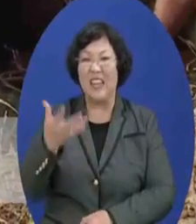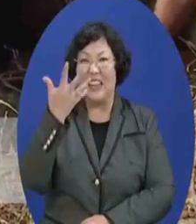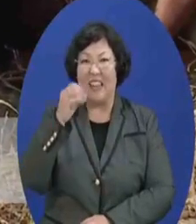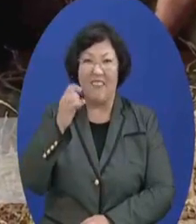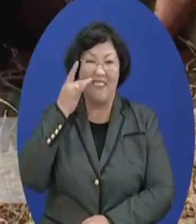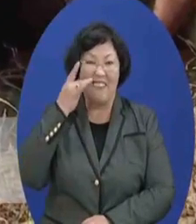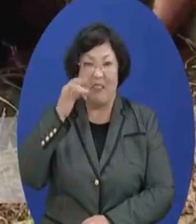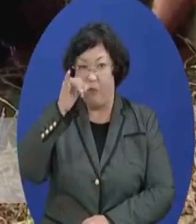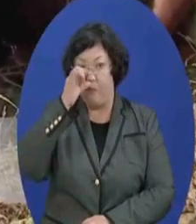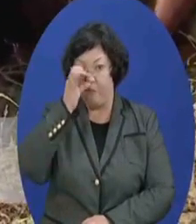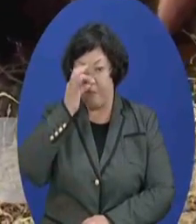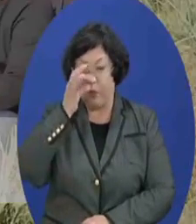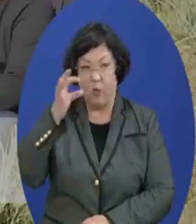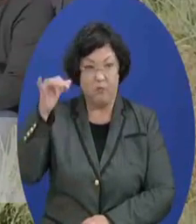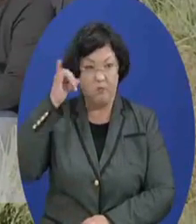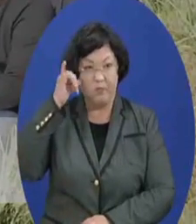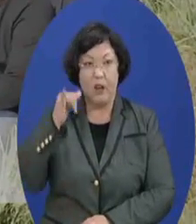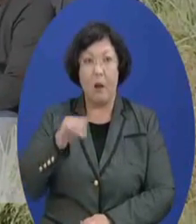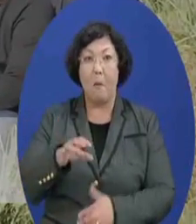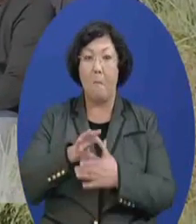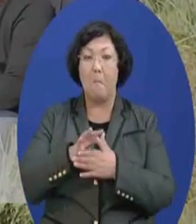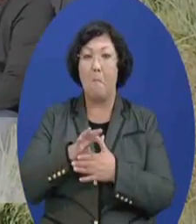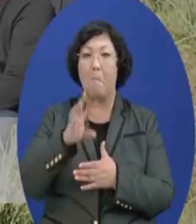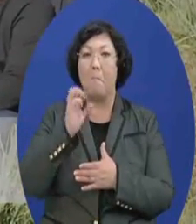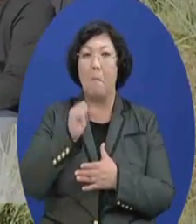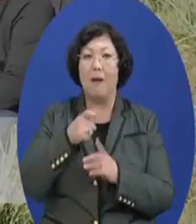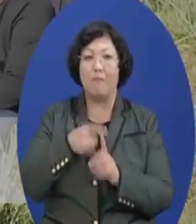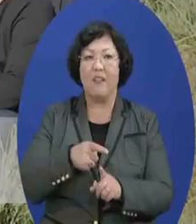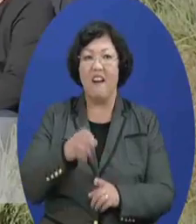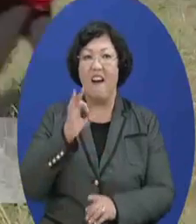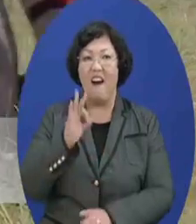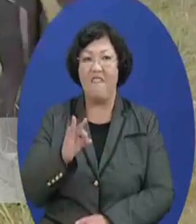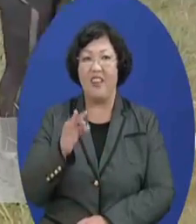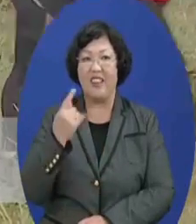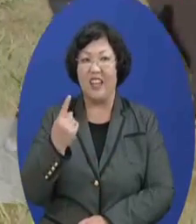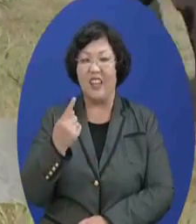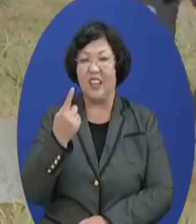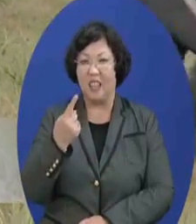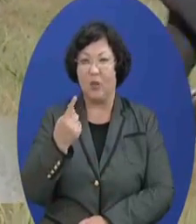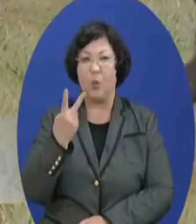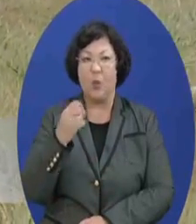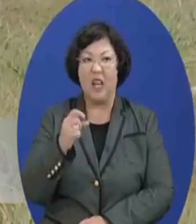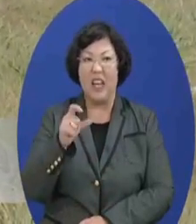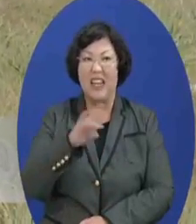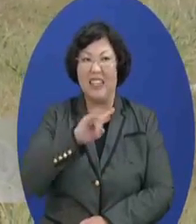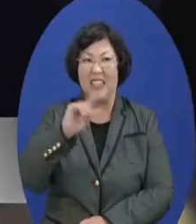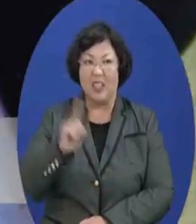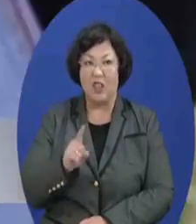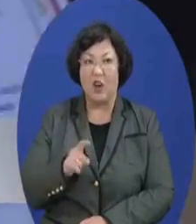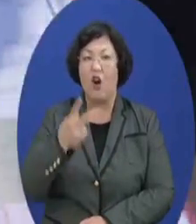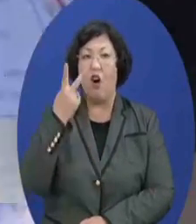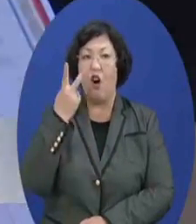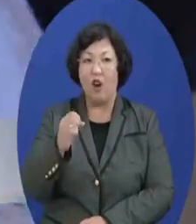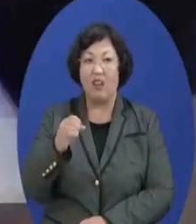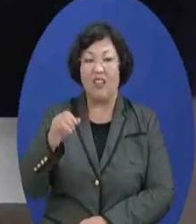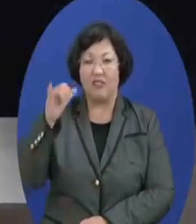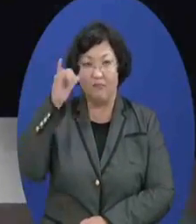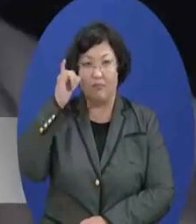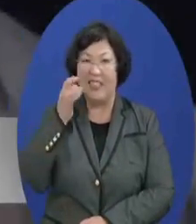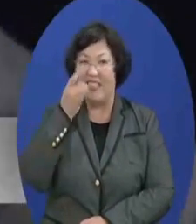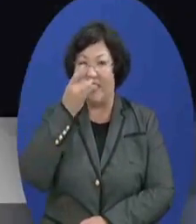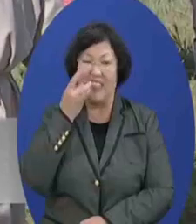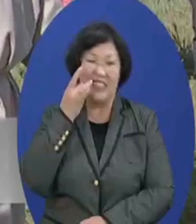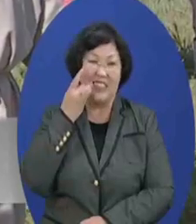бух махны чиглэлийн Грэфорд үйлдвэрийн F1 буюу 1-р үеийн эрлиц 20 хээлтүүлэгч маллыг түрээсээр эзэмших